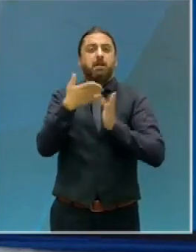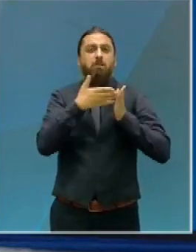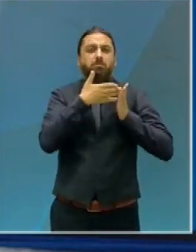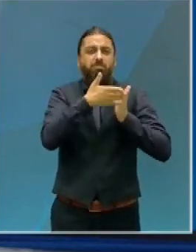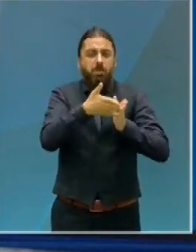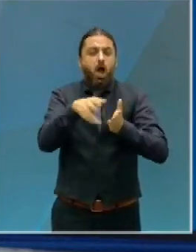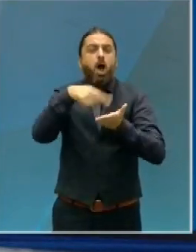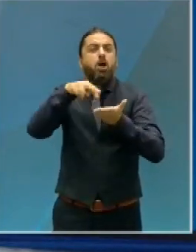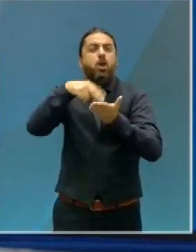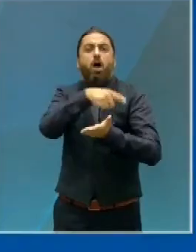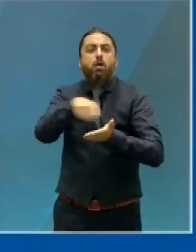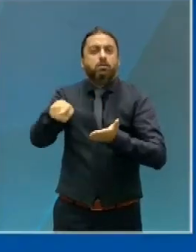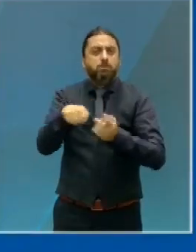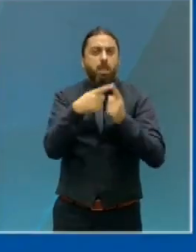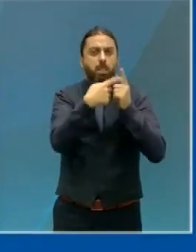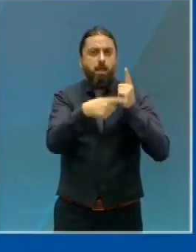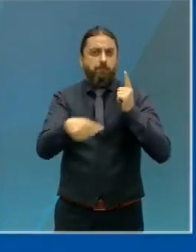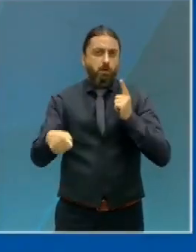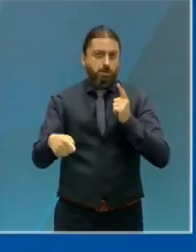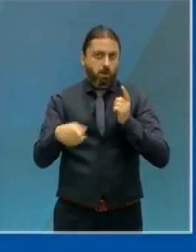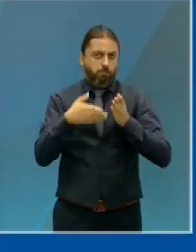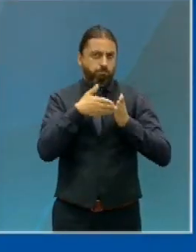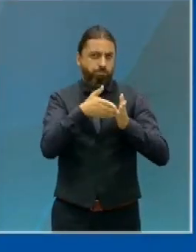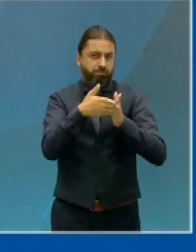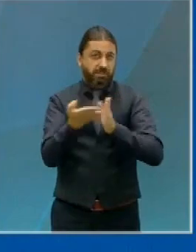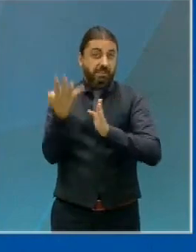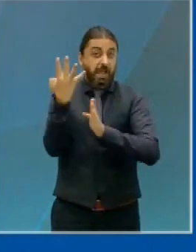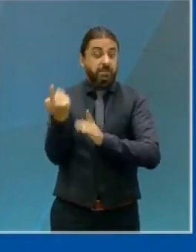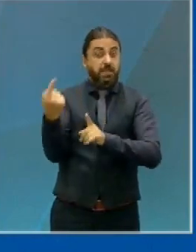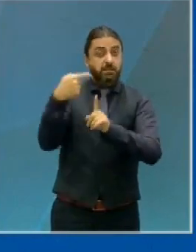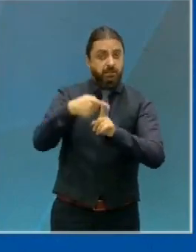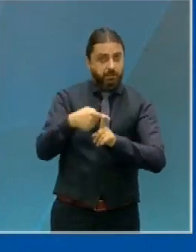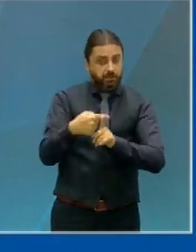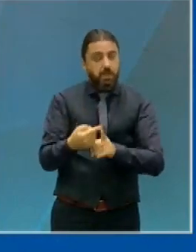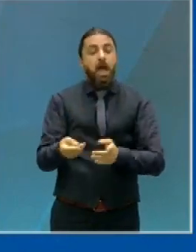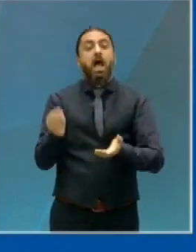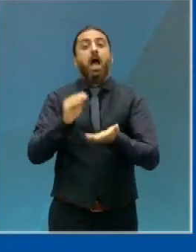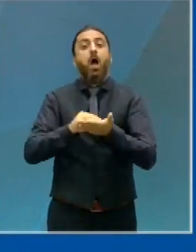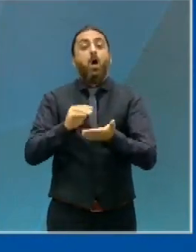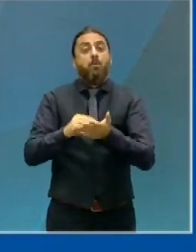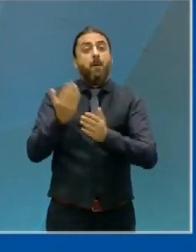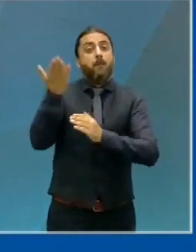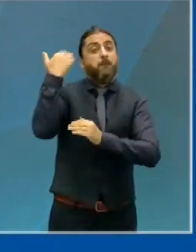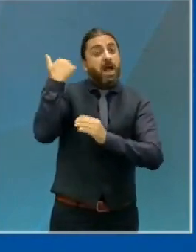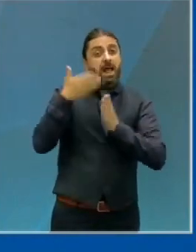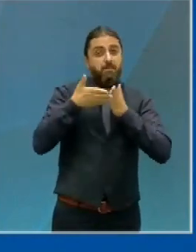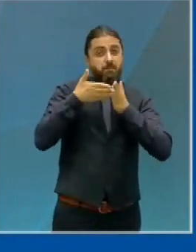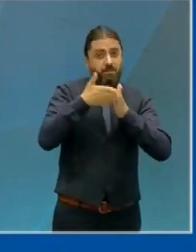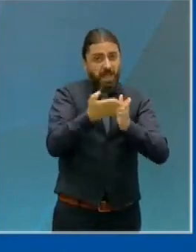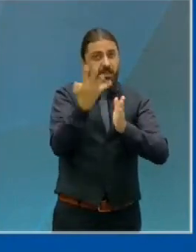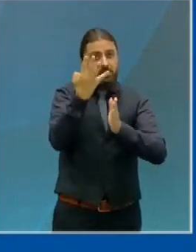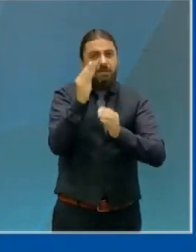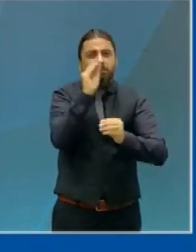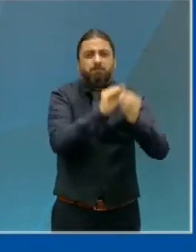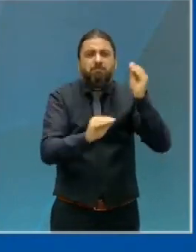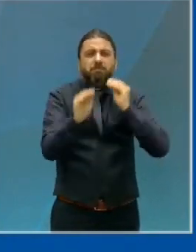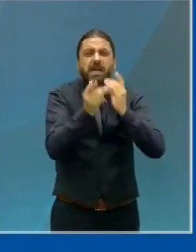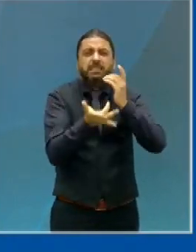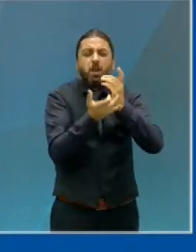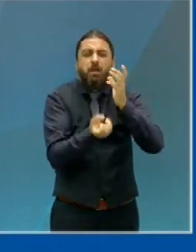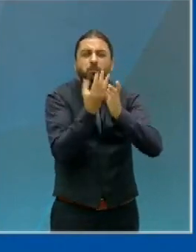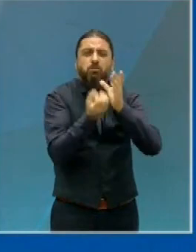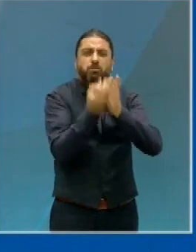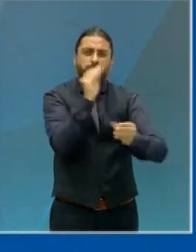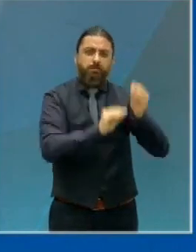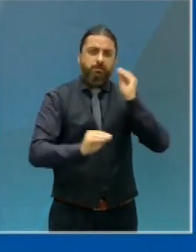ρόλου. Παράλληλα, εξυγχρονίζει και αναβαθμίζει 4 φρεγάτες ΜΕΚΟ που ήδη διαθέτει. Τα νέα